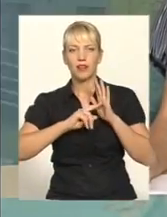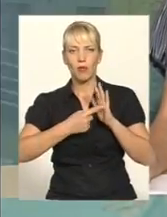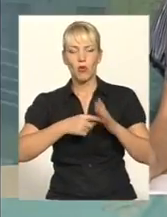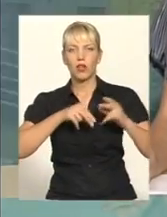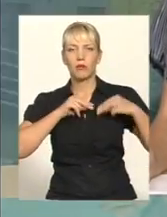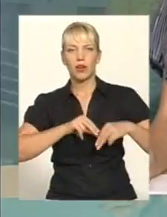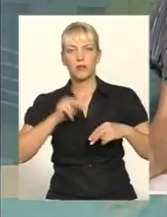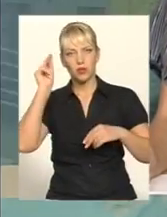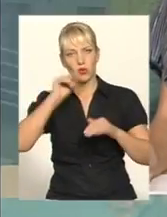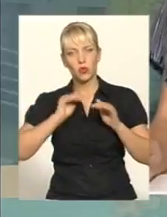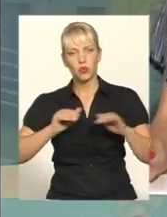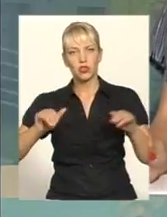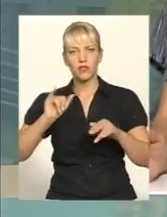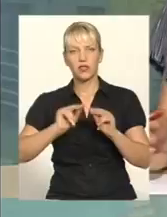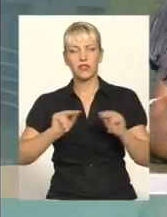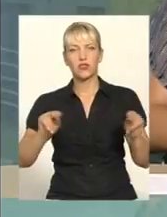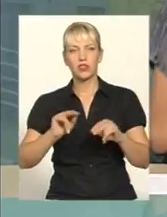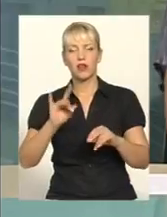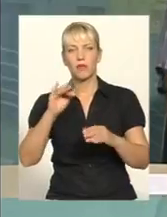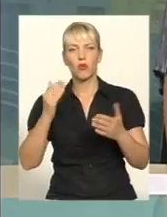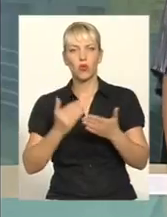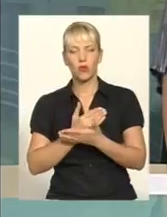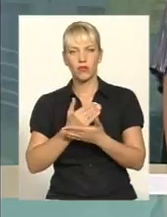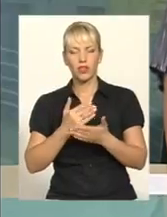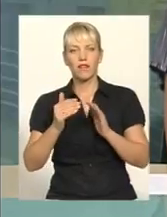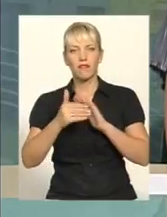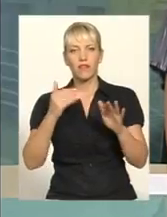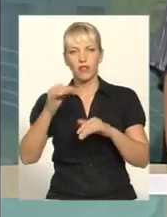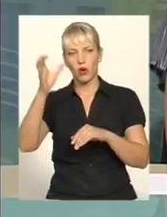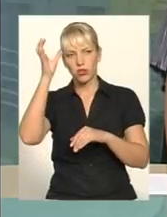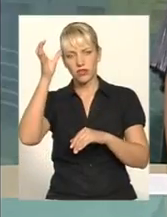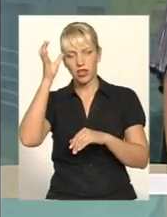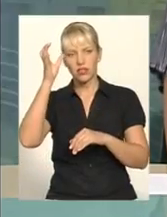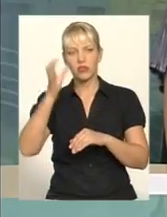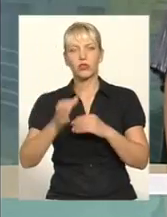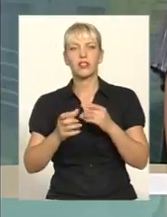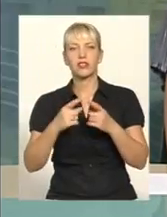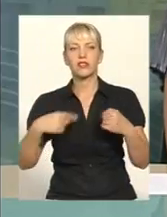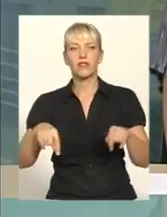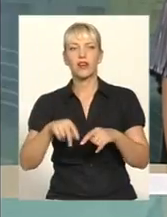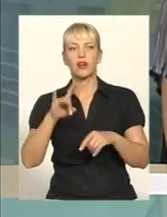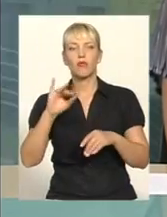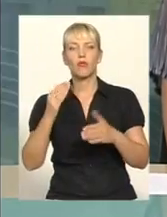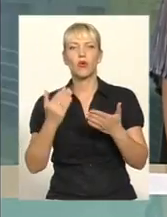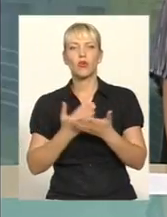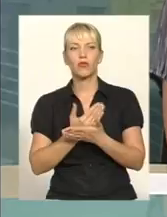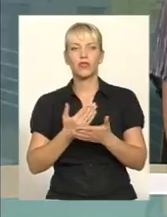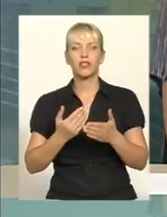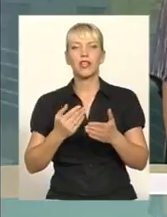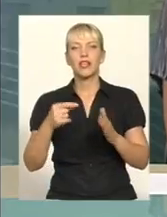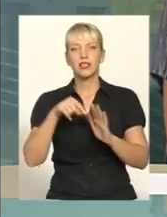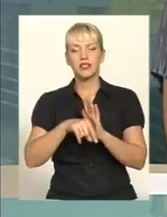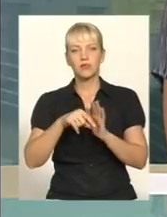праці учнів та вчителів. Про нові обрії та нові виклики освітянської сфери, про новий зміст